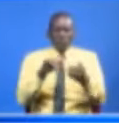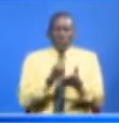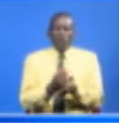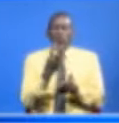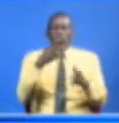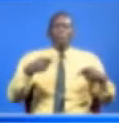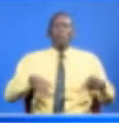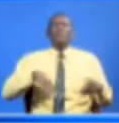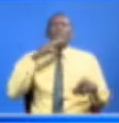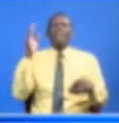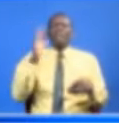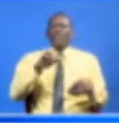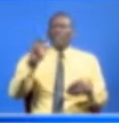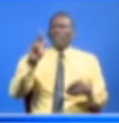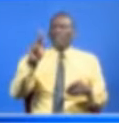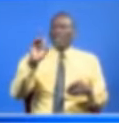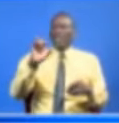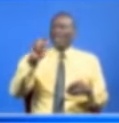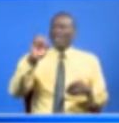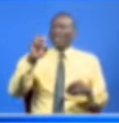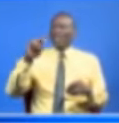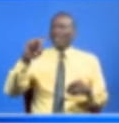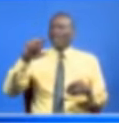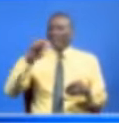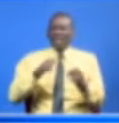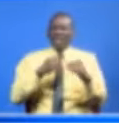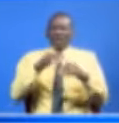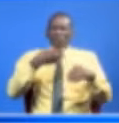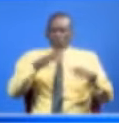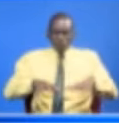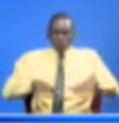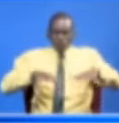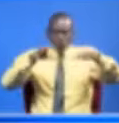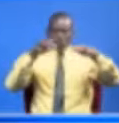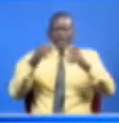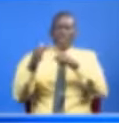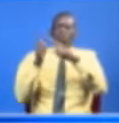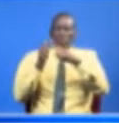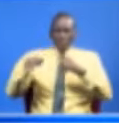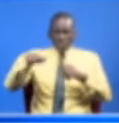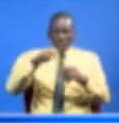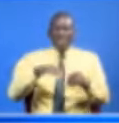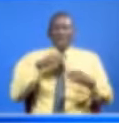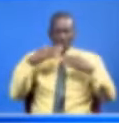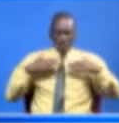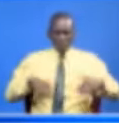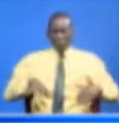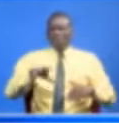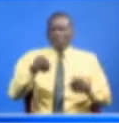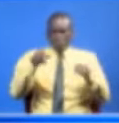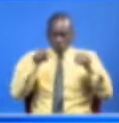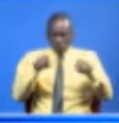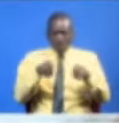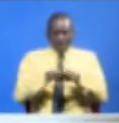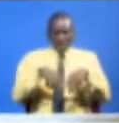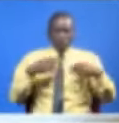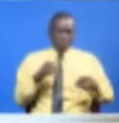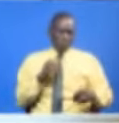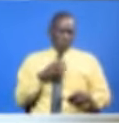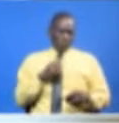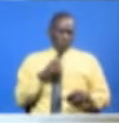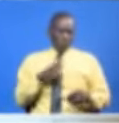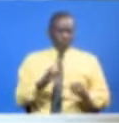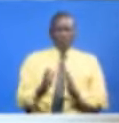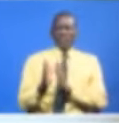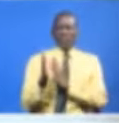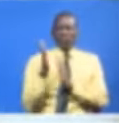Wamefariki Kitengela kutokana na mafuriko ambayo yamekuwa yakishuhudiwa eneo hilo. Miili yao imepatikana leo, wakazi wakihofia usalama wao kutokana